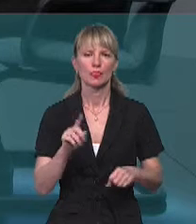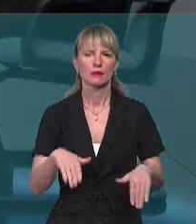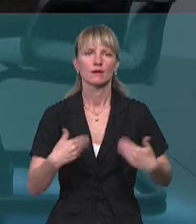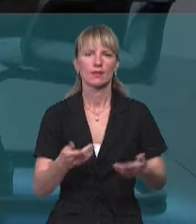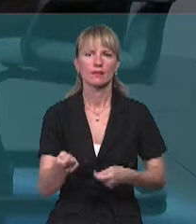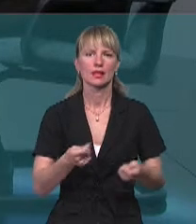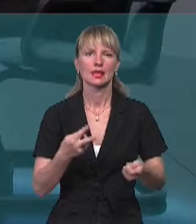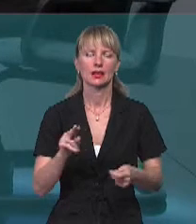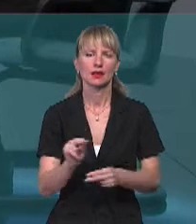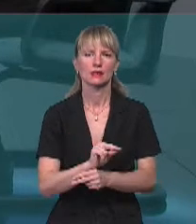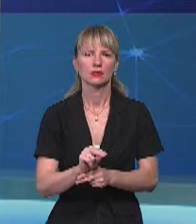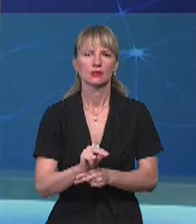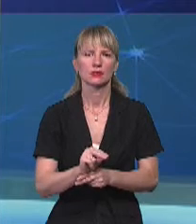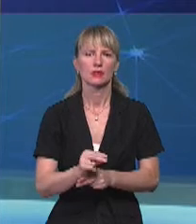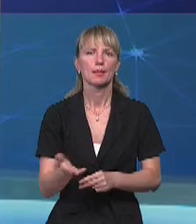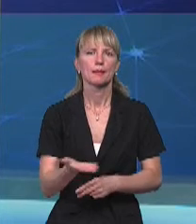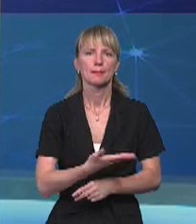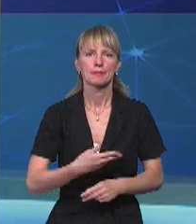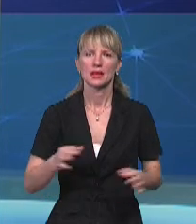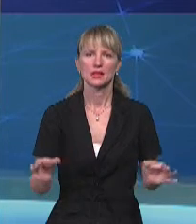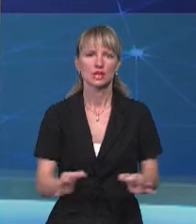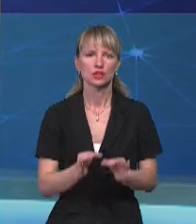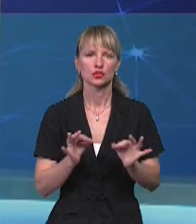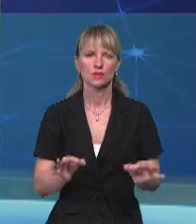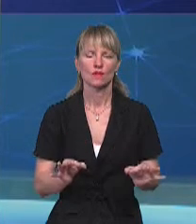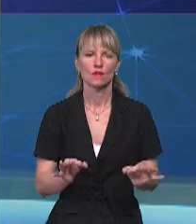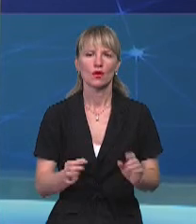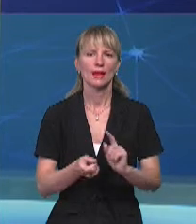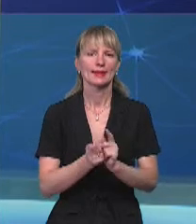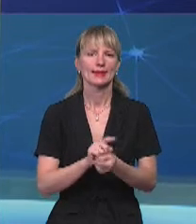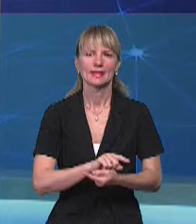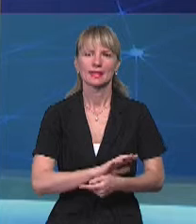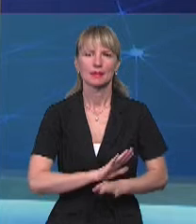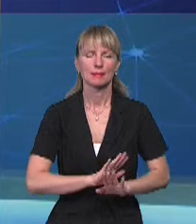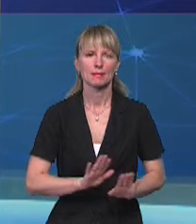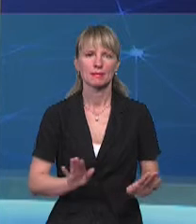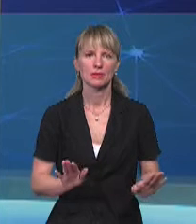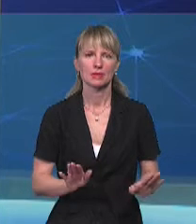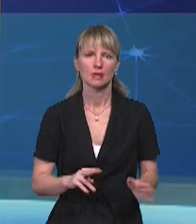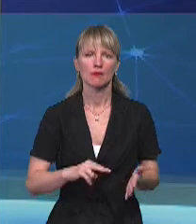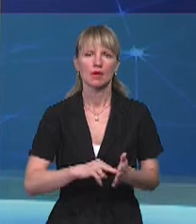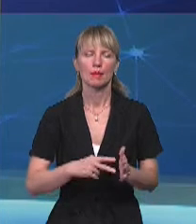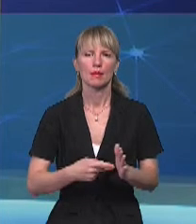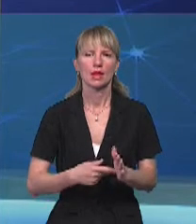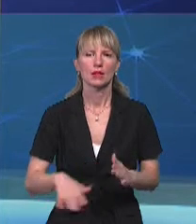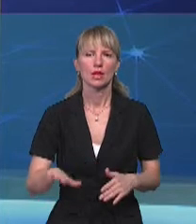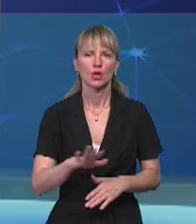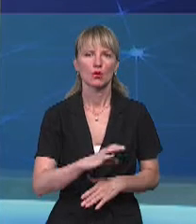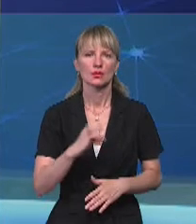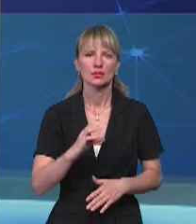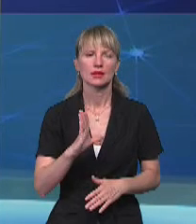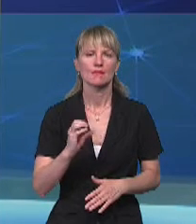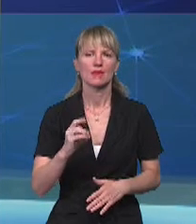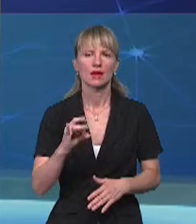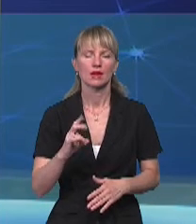для реконструкції? Ну, ми нічого особо не міняємо в планировке сквера, поэтому